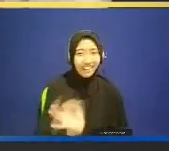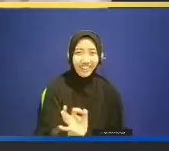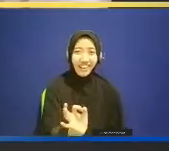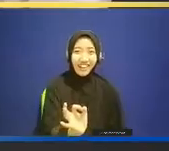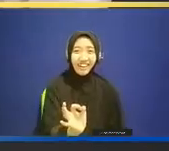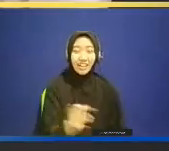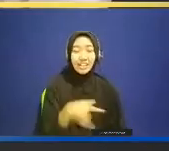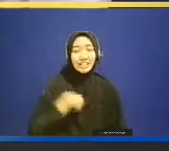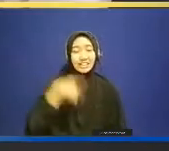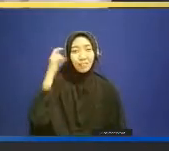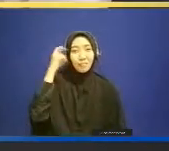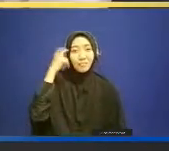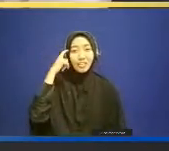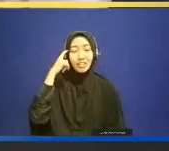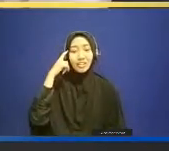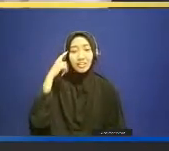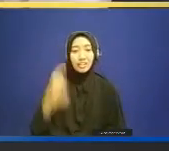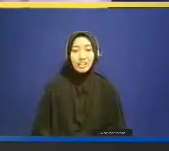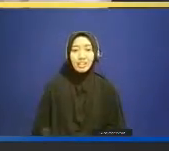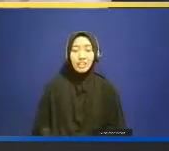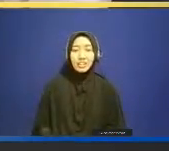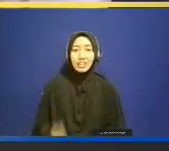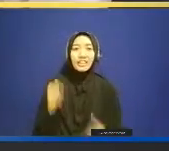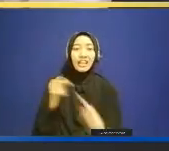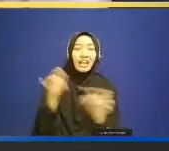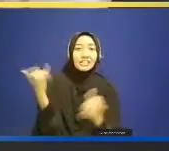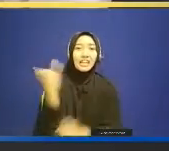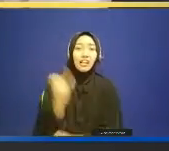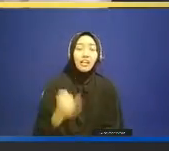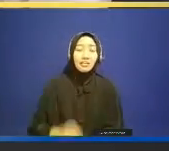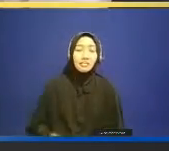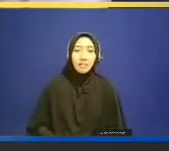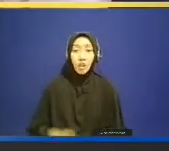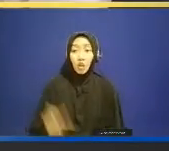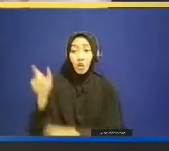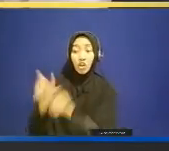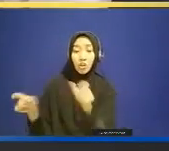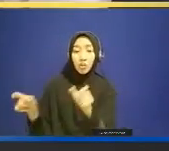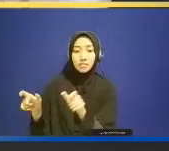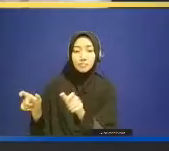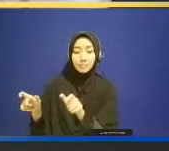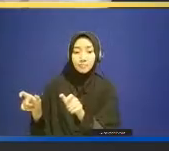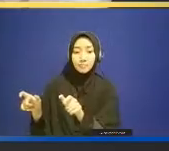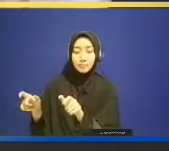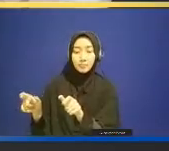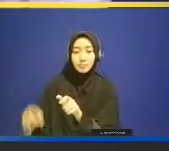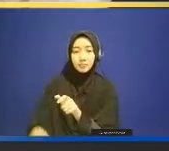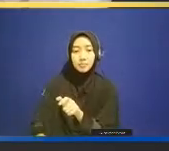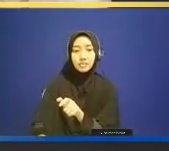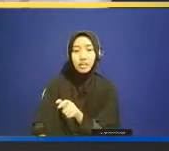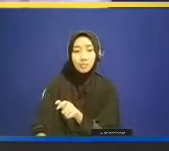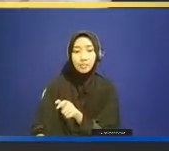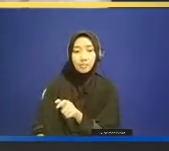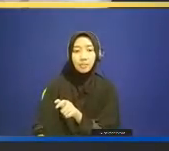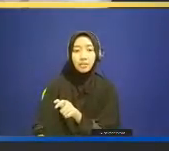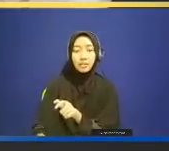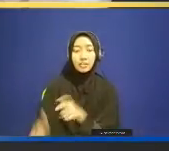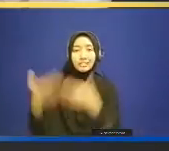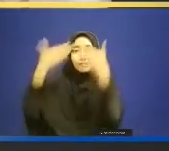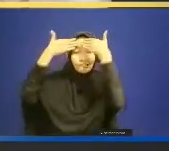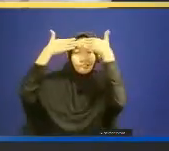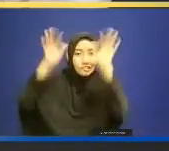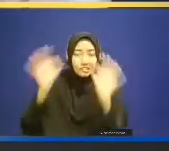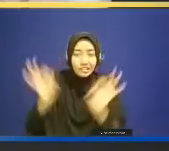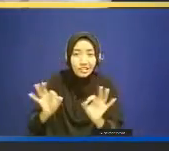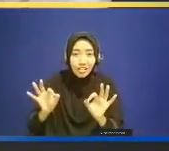jadi saya rasain mesjidnya jadi salah jadi orang tidak apa ya tidak tidak were